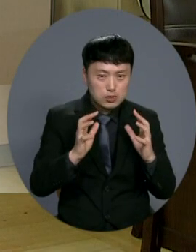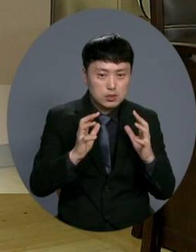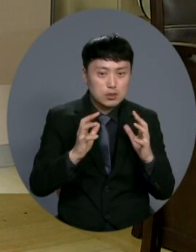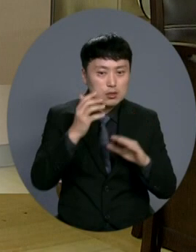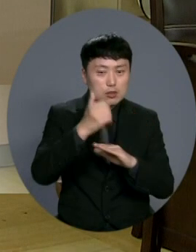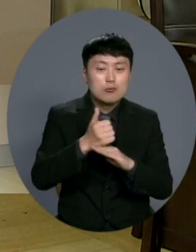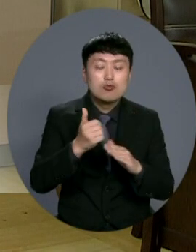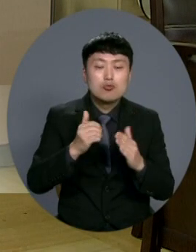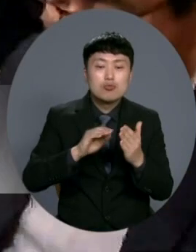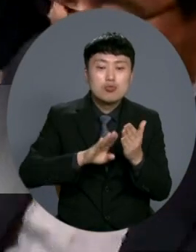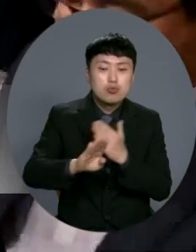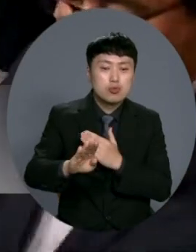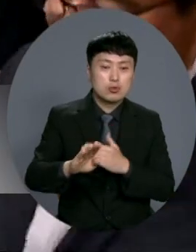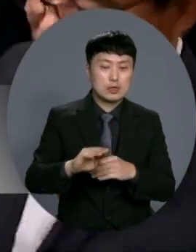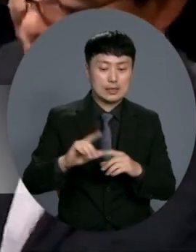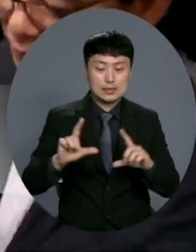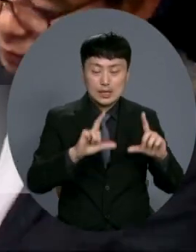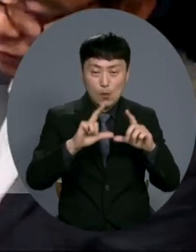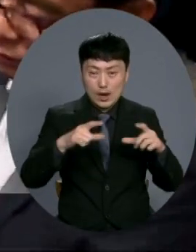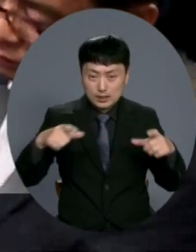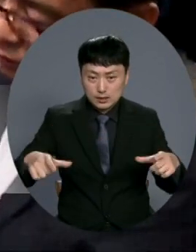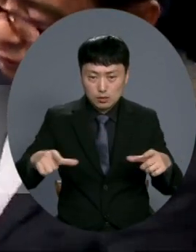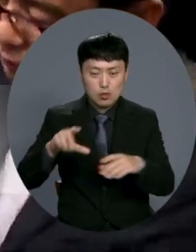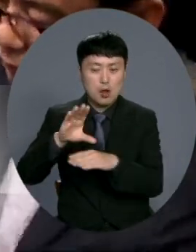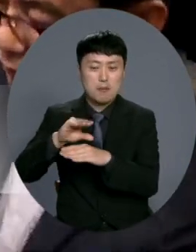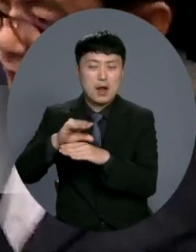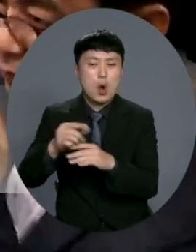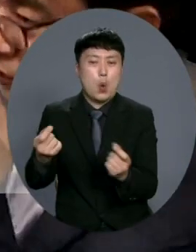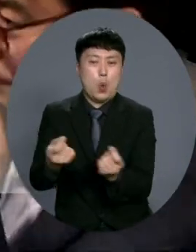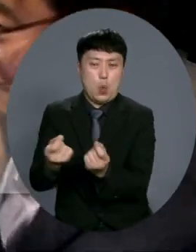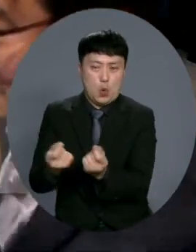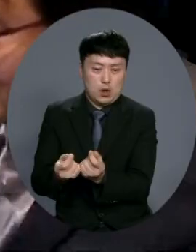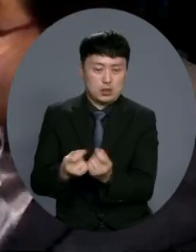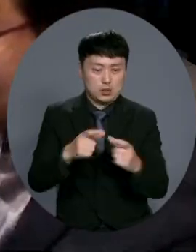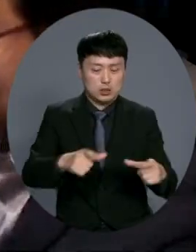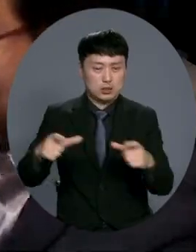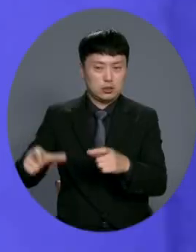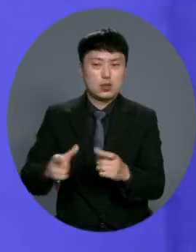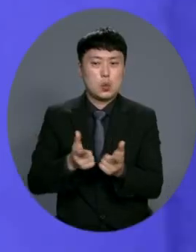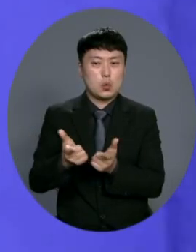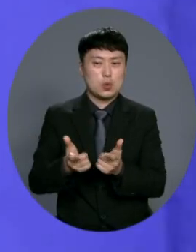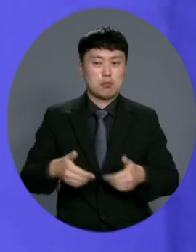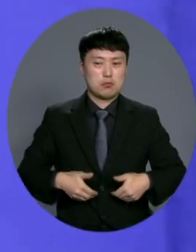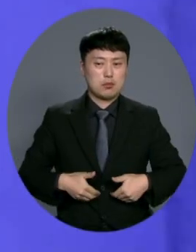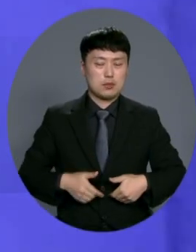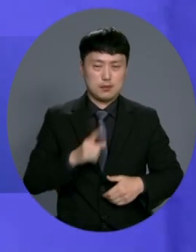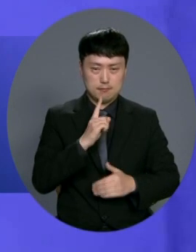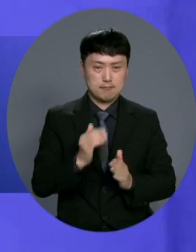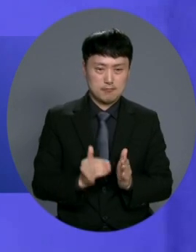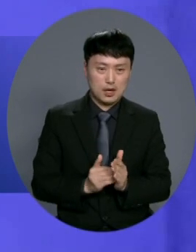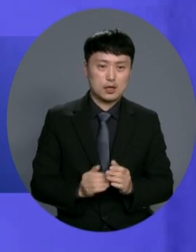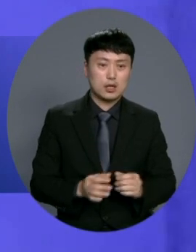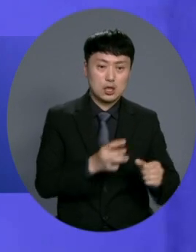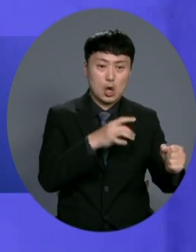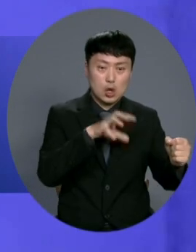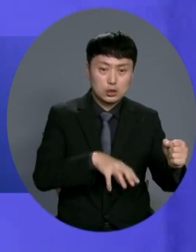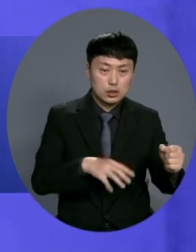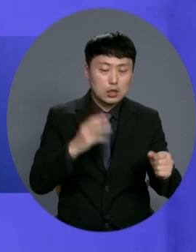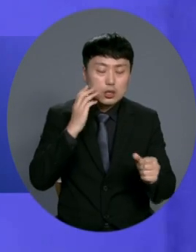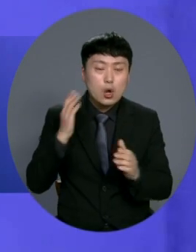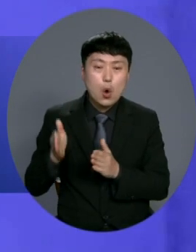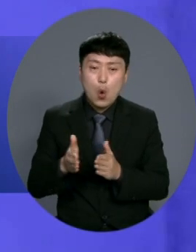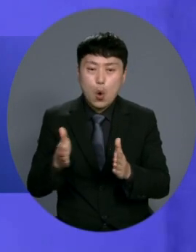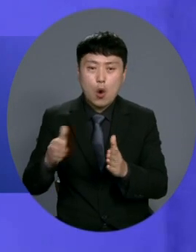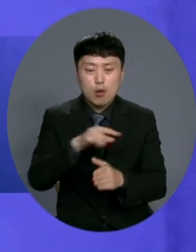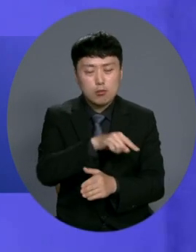생활이나 방송 권역으로 선거구를 정할 것을 요구하고 있습니다 영하고 청도는 생활권이 같지